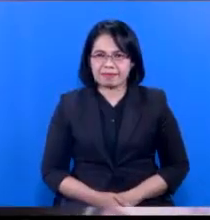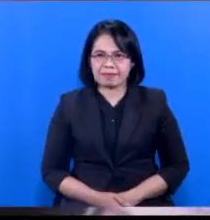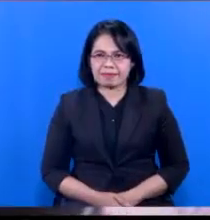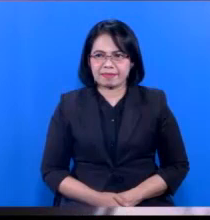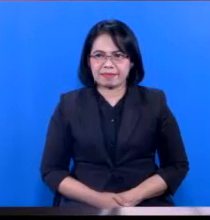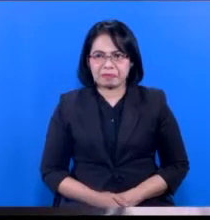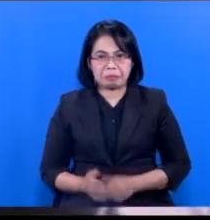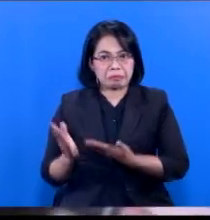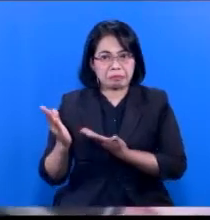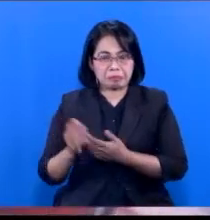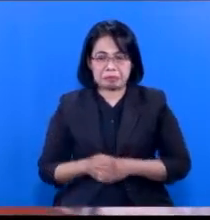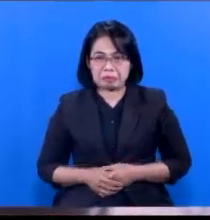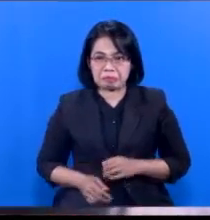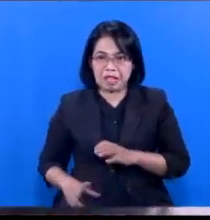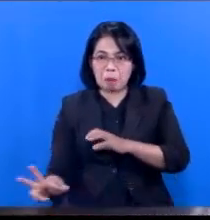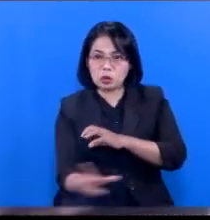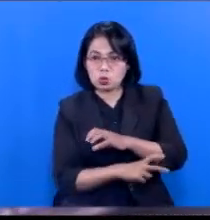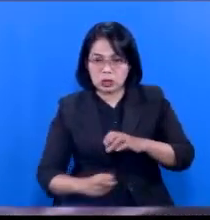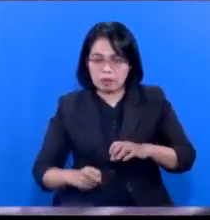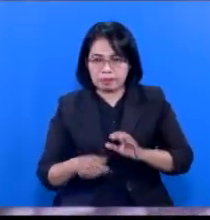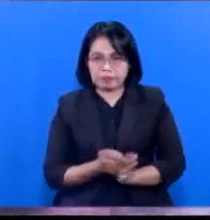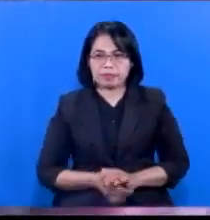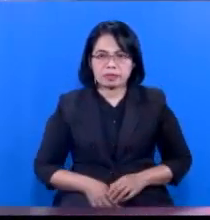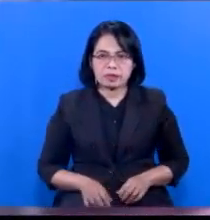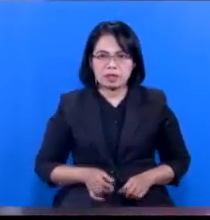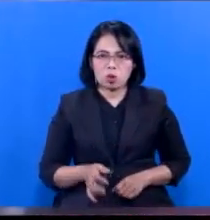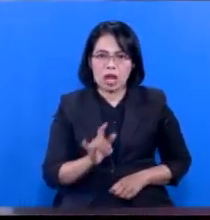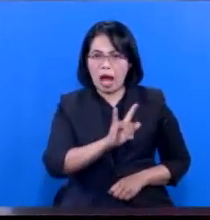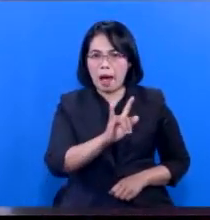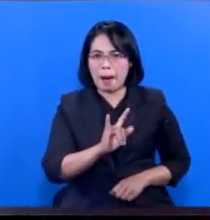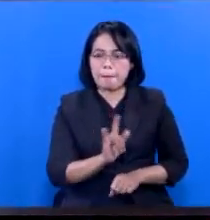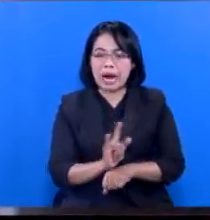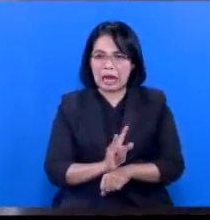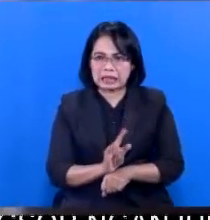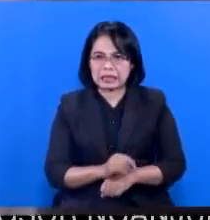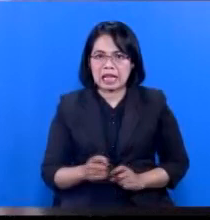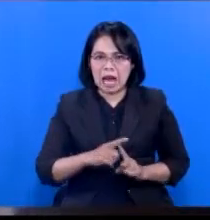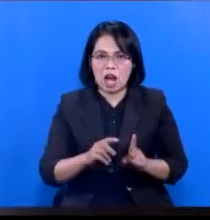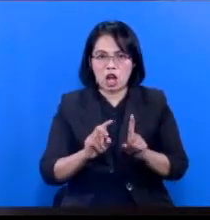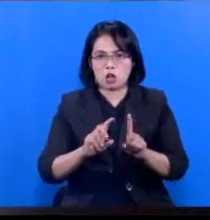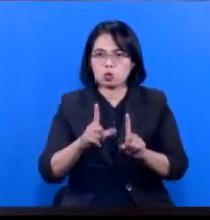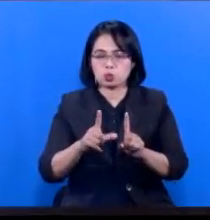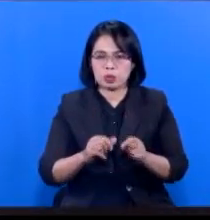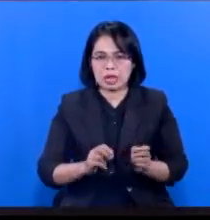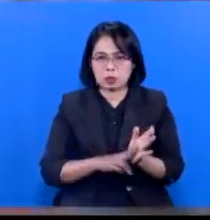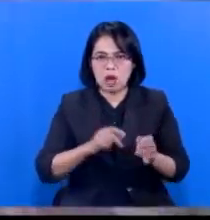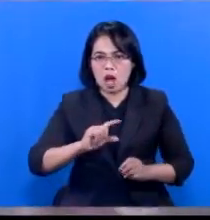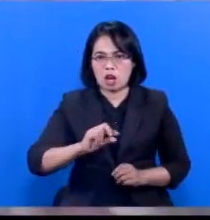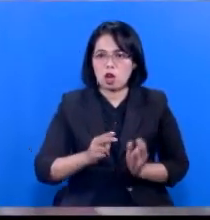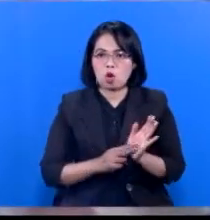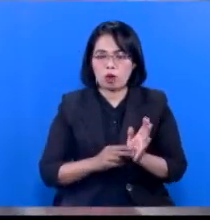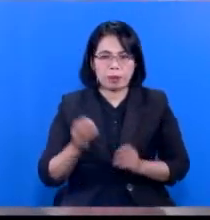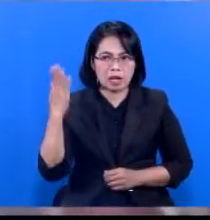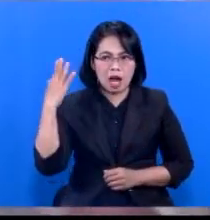Inilah pencurian di sebuah toko di Jalan Ampera Raya, Bekasi, Jawa Barat pada 17 November lalu. Para pelaku mencuri barang-barang di toko berupa